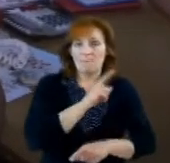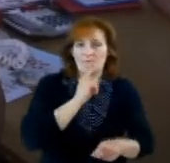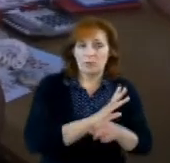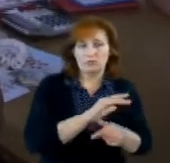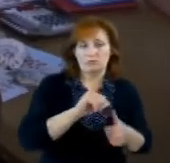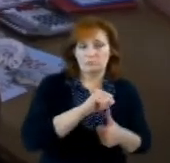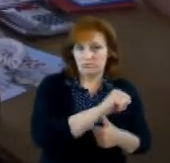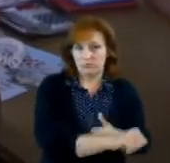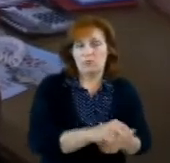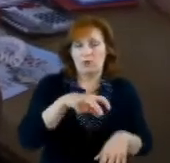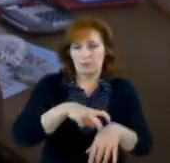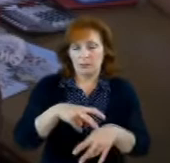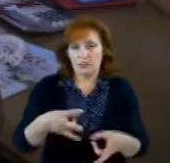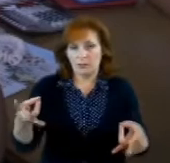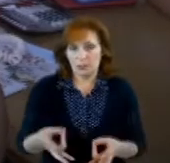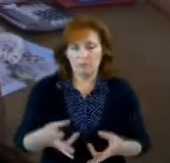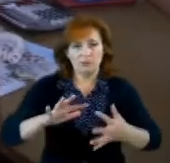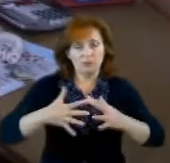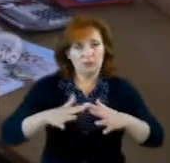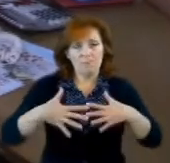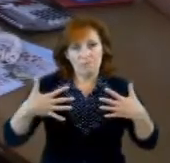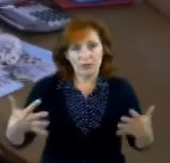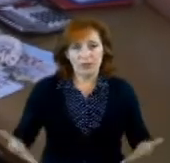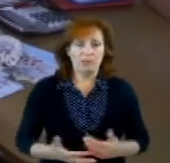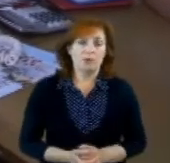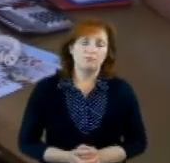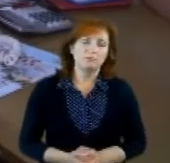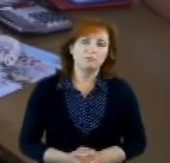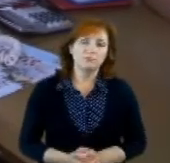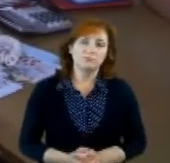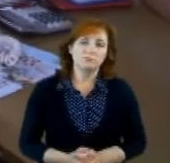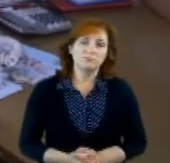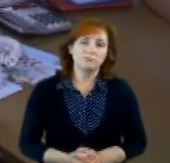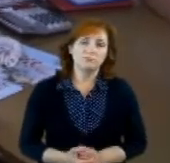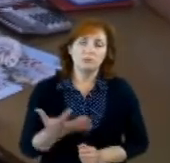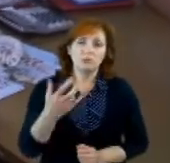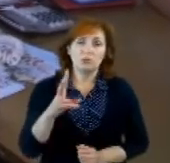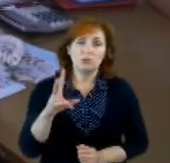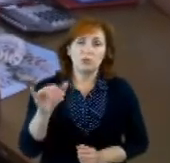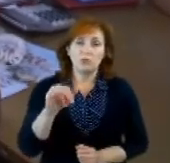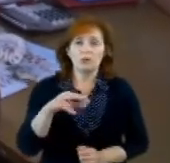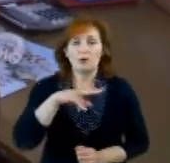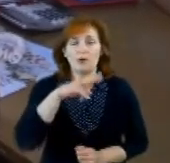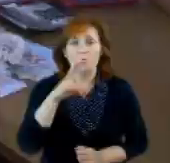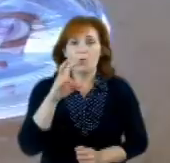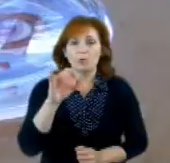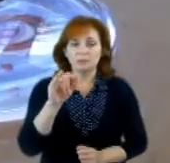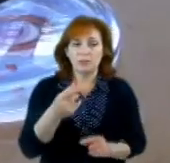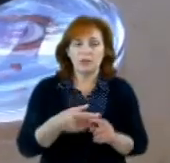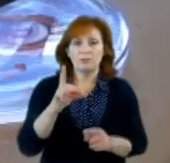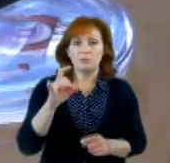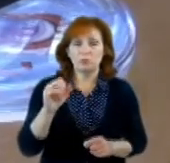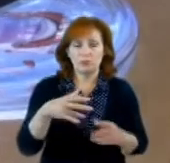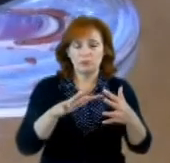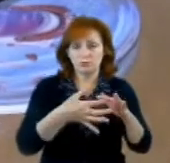треба. Село велике, Кудровка в нас ще там, Козляничі, Рудня, сіл багато. Люди